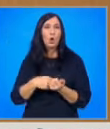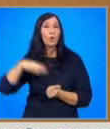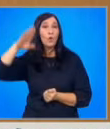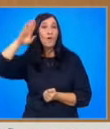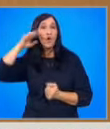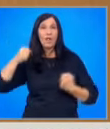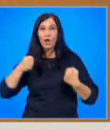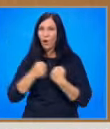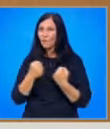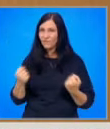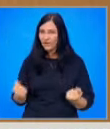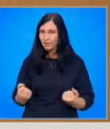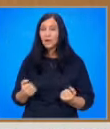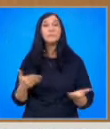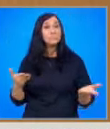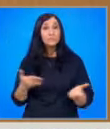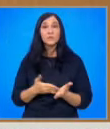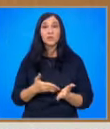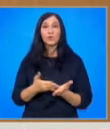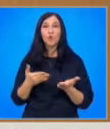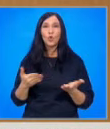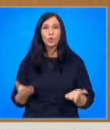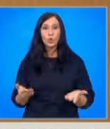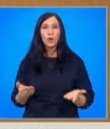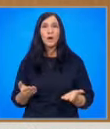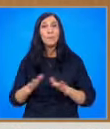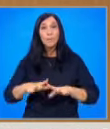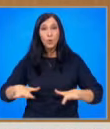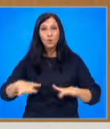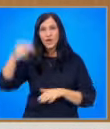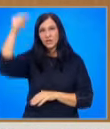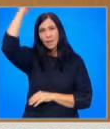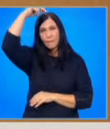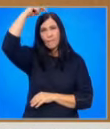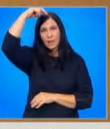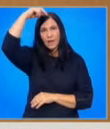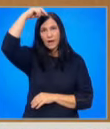военен конфликт. Защото при положение, че България